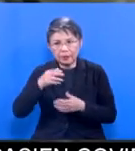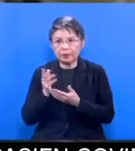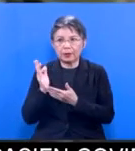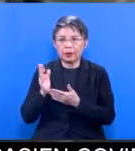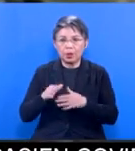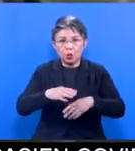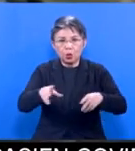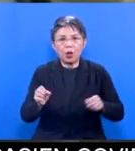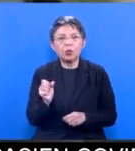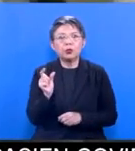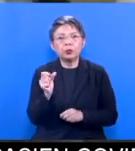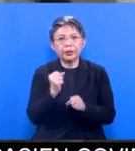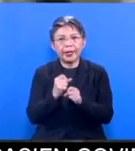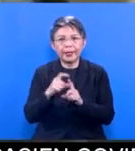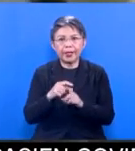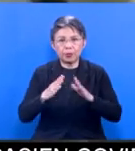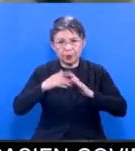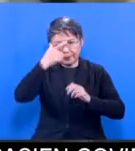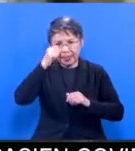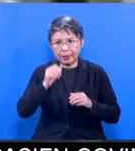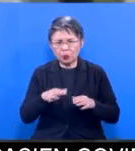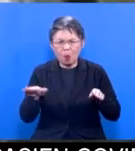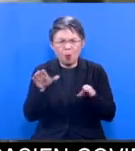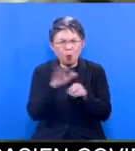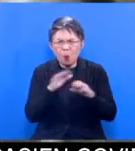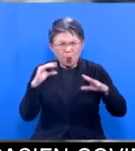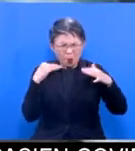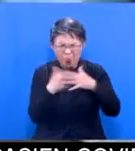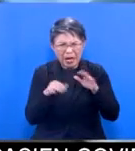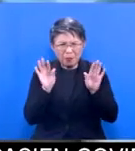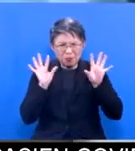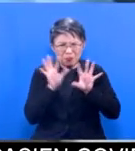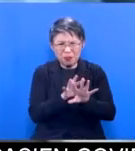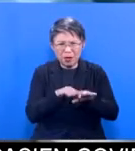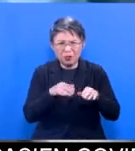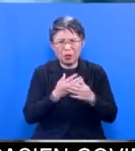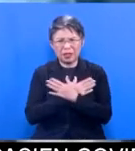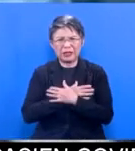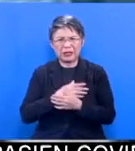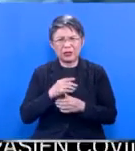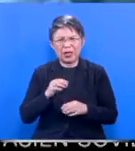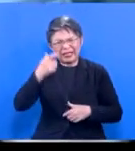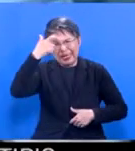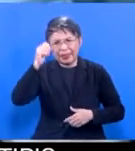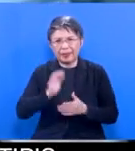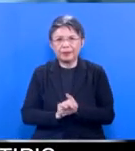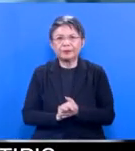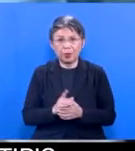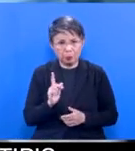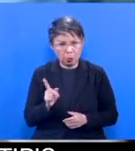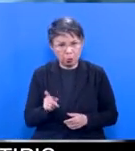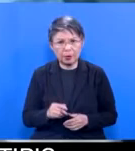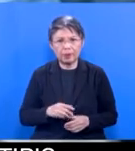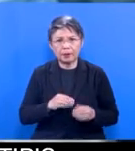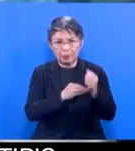terlihat ruang UGD rumah sakit disesaki pasien. Beredarnya video ini dibenarkan Direktur RSUD Dr.